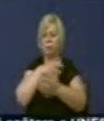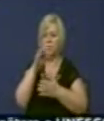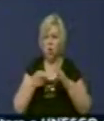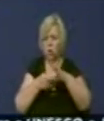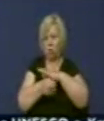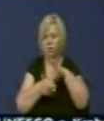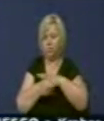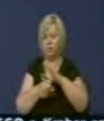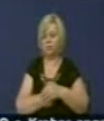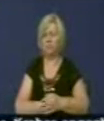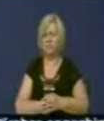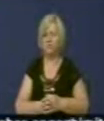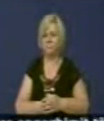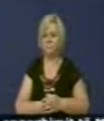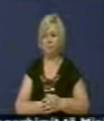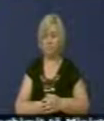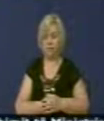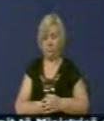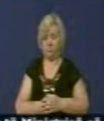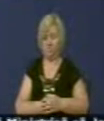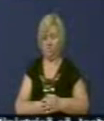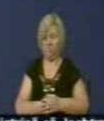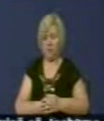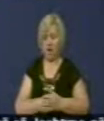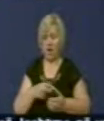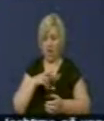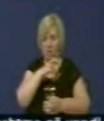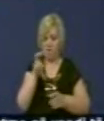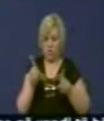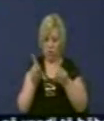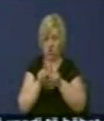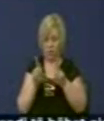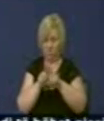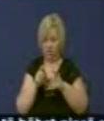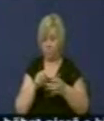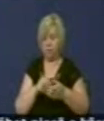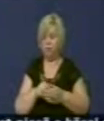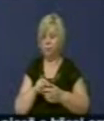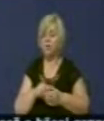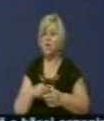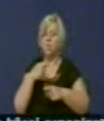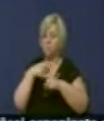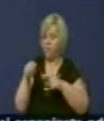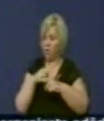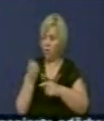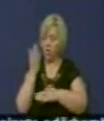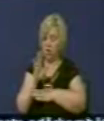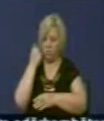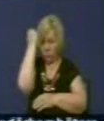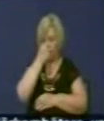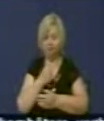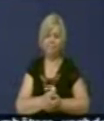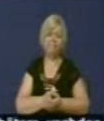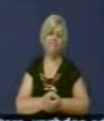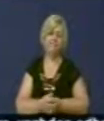skandalet e panumërta e gjithnjë më të shpeshta. Vazhdoja dhe sa